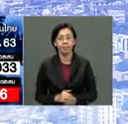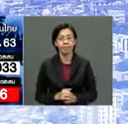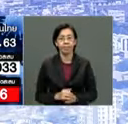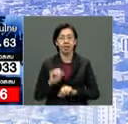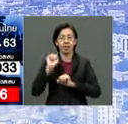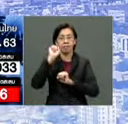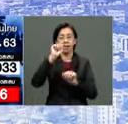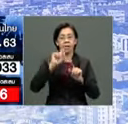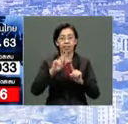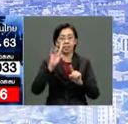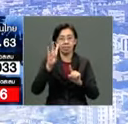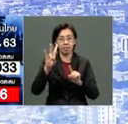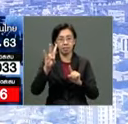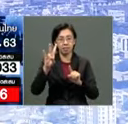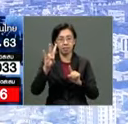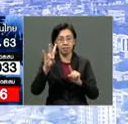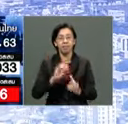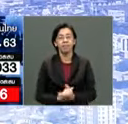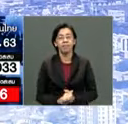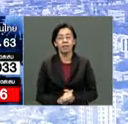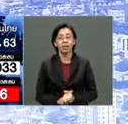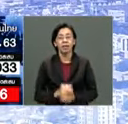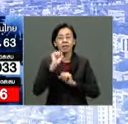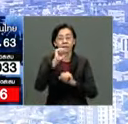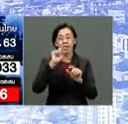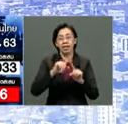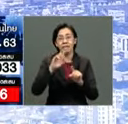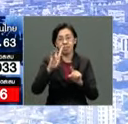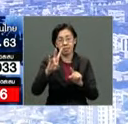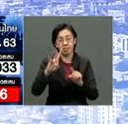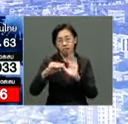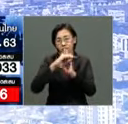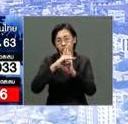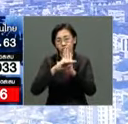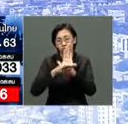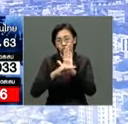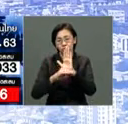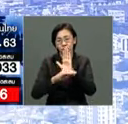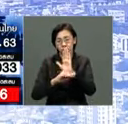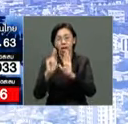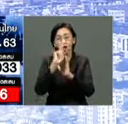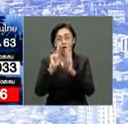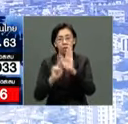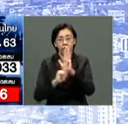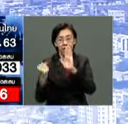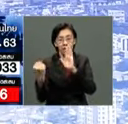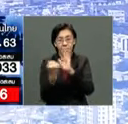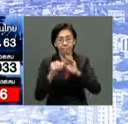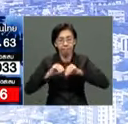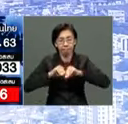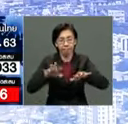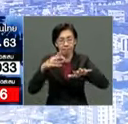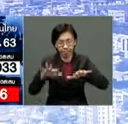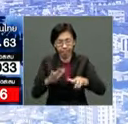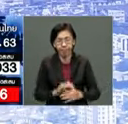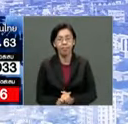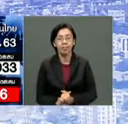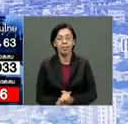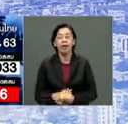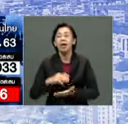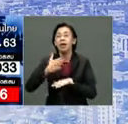ฉบับที่7ตามข้อกำหนดนะครับของทางที่ประกาศอยู่ในราชกิจจานุเบกษานะครับอันนี้นำเรียนว่